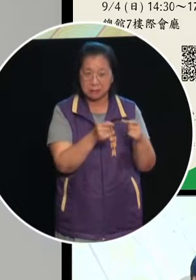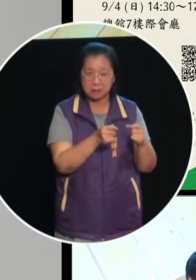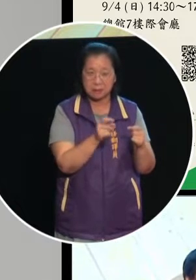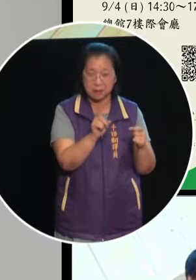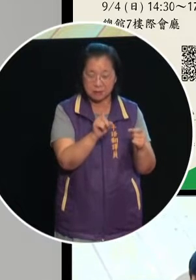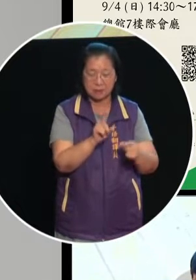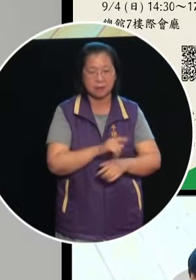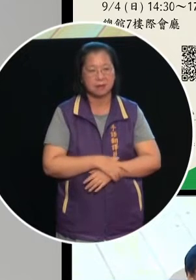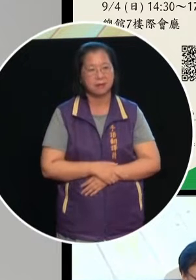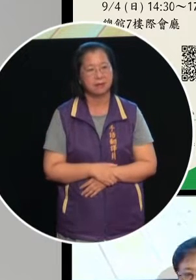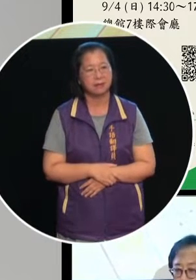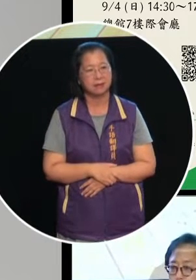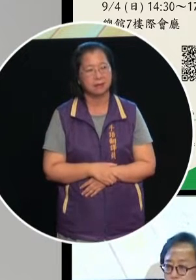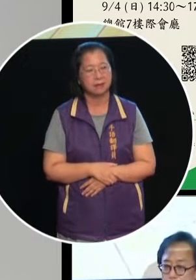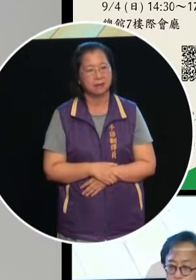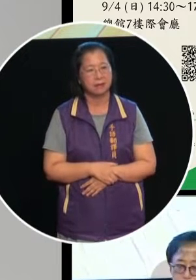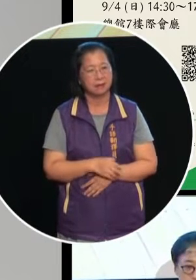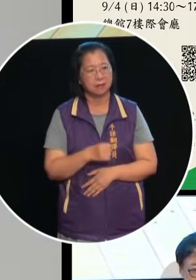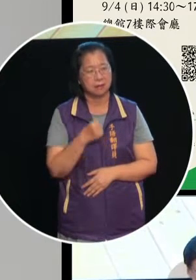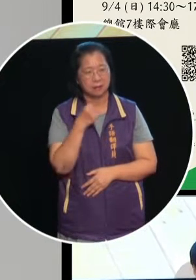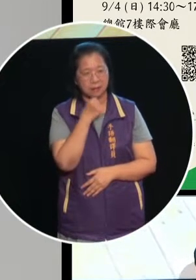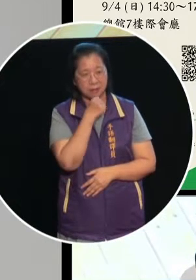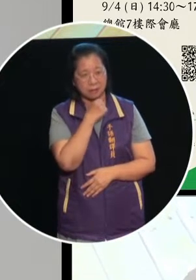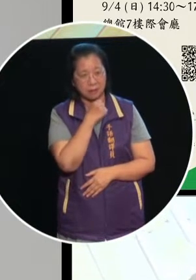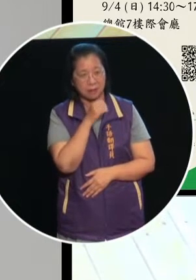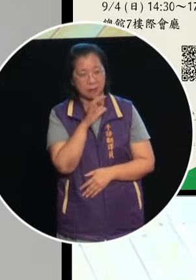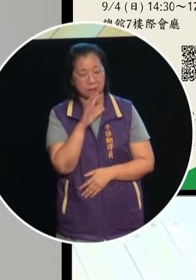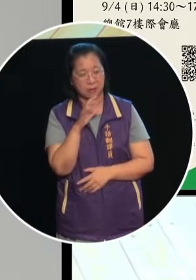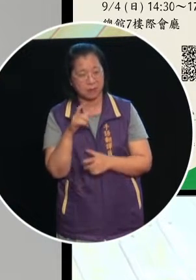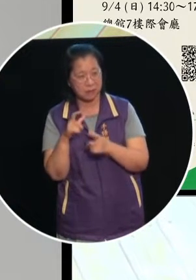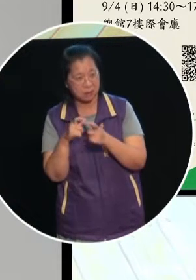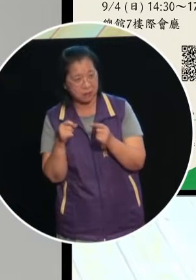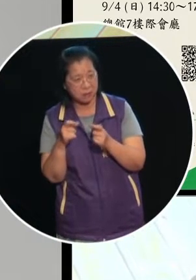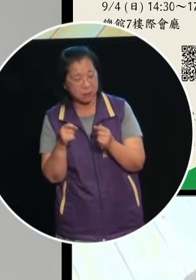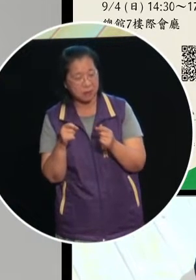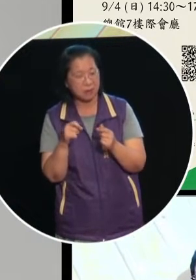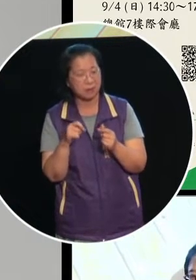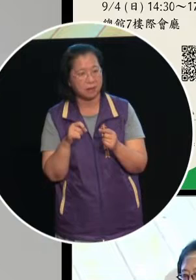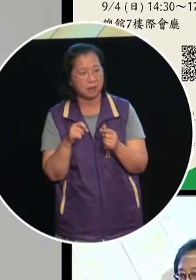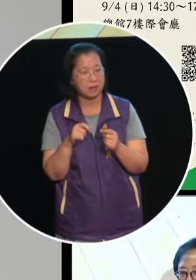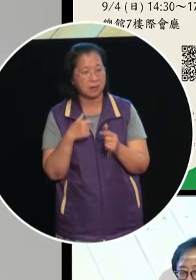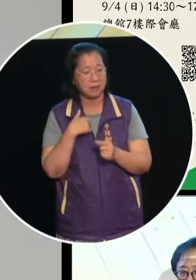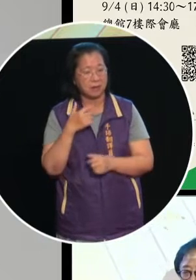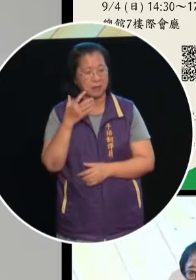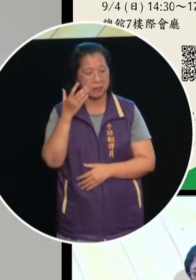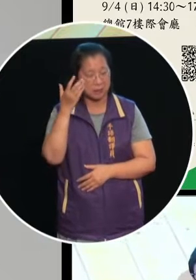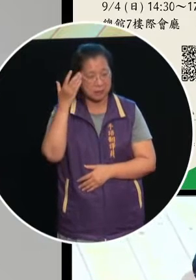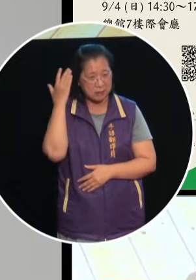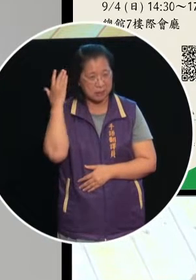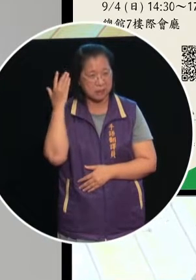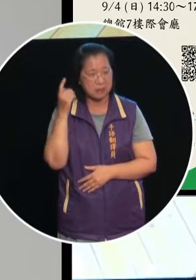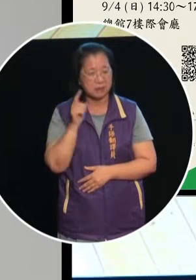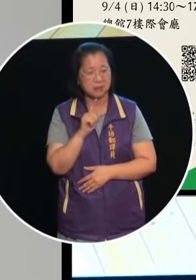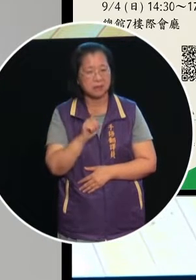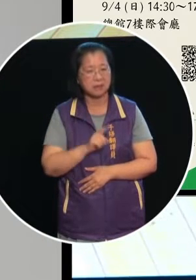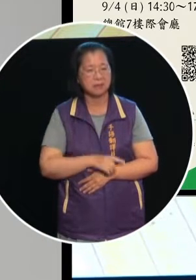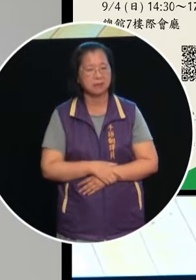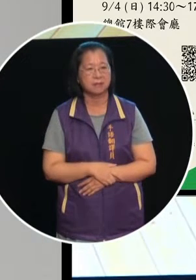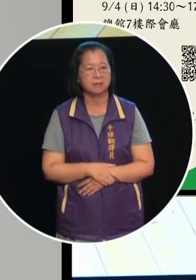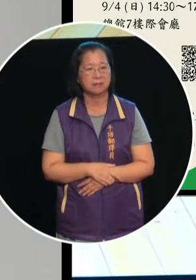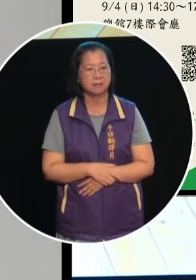经台湾有事日本有事，这句话是之前是虽然是安倍先生讲过这个